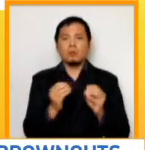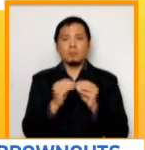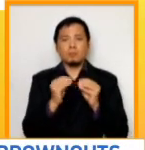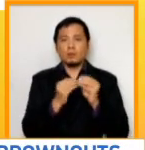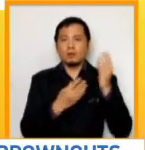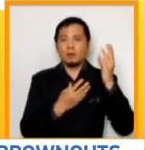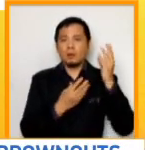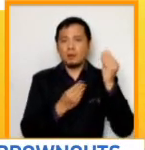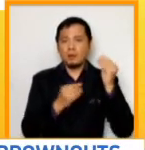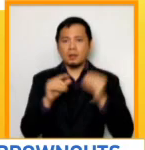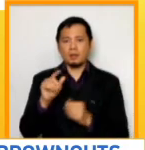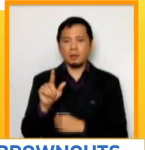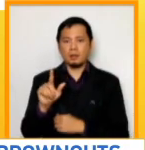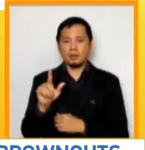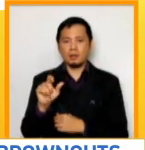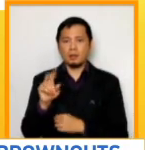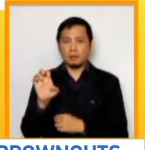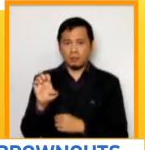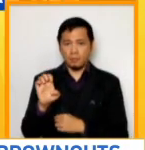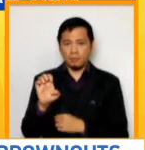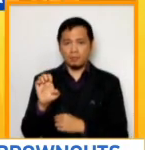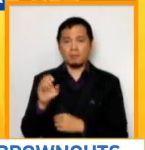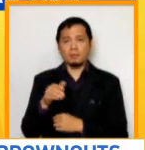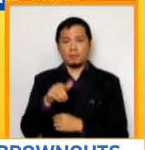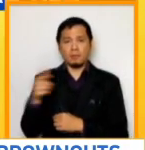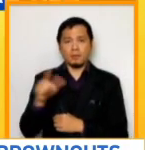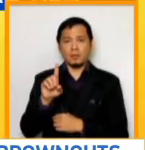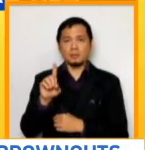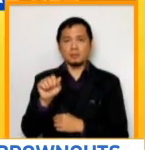Darlene Kai. Darlene!